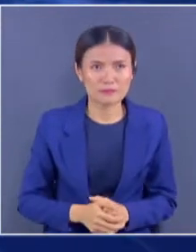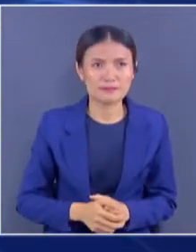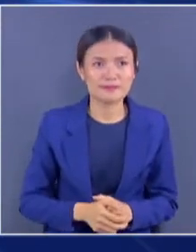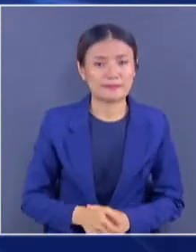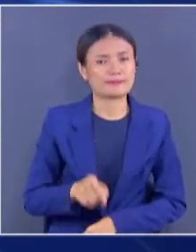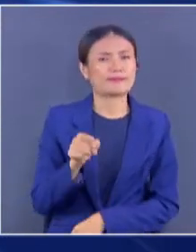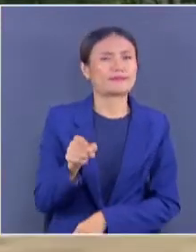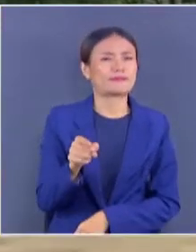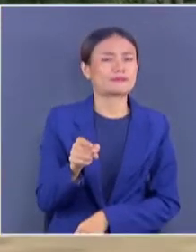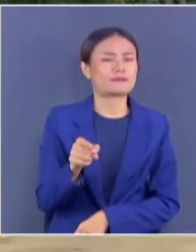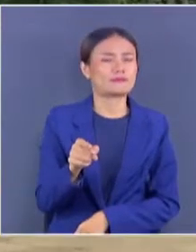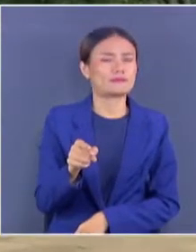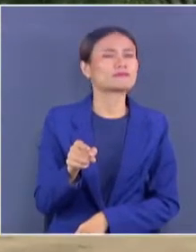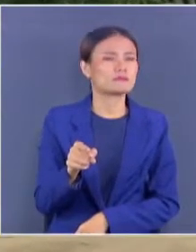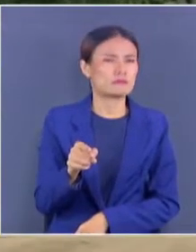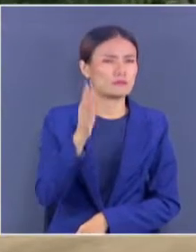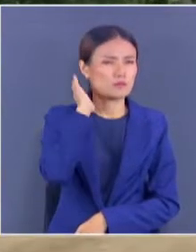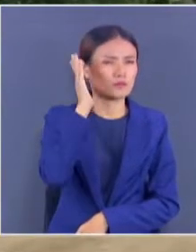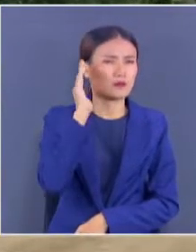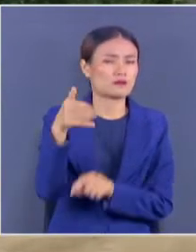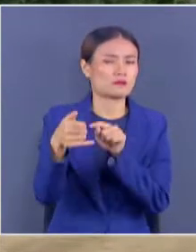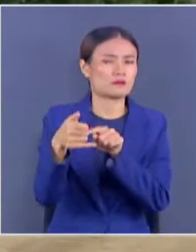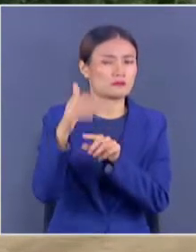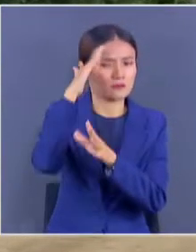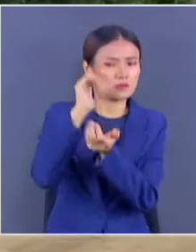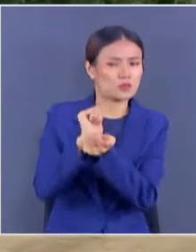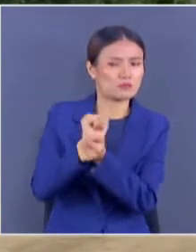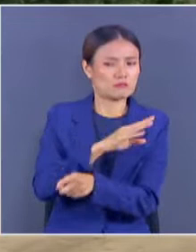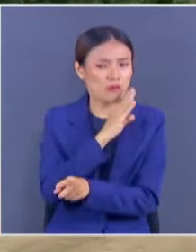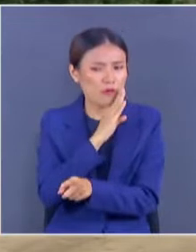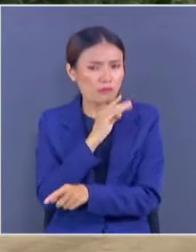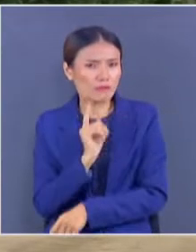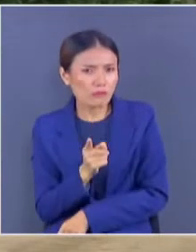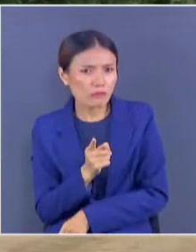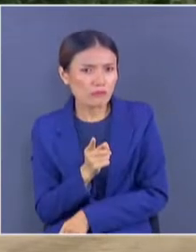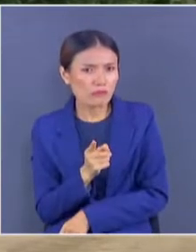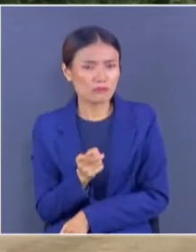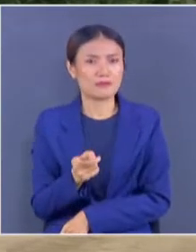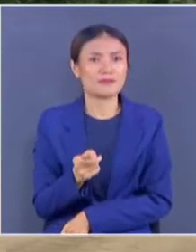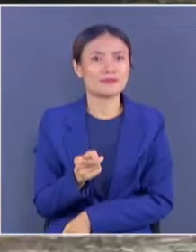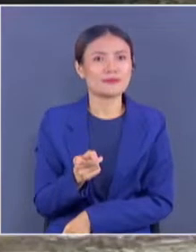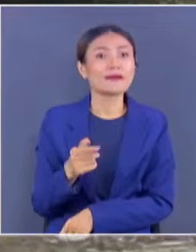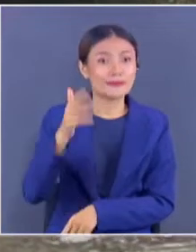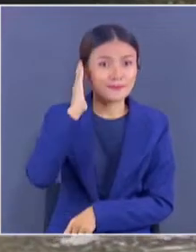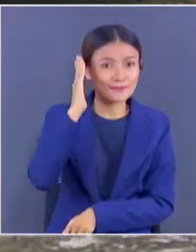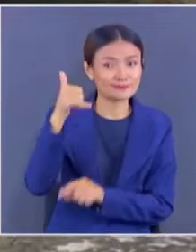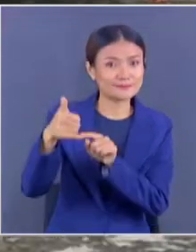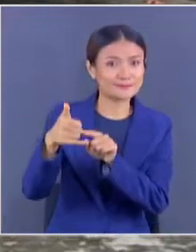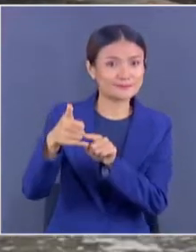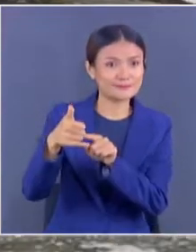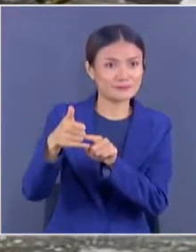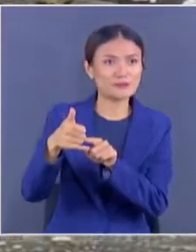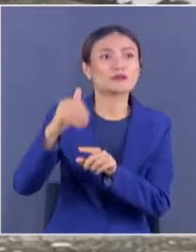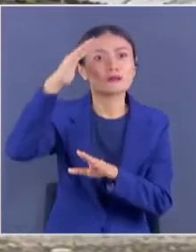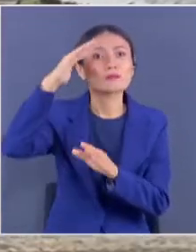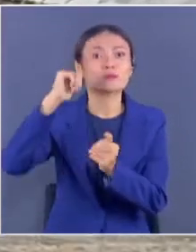รวจสอบว่าเอ๊ชายคนนี้เป็นตำรวจจริงหรือไม ่ ปรากฏว่าชายคนนี้คือ